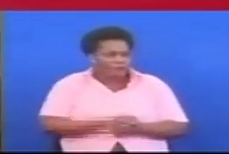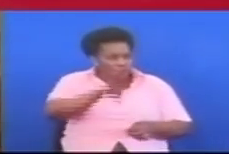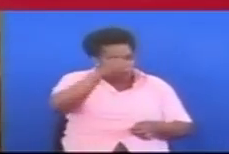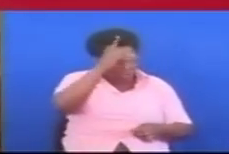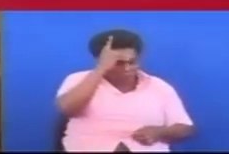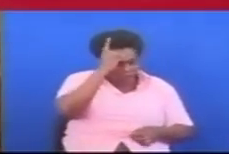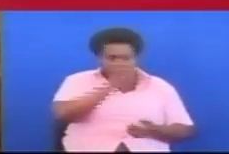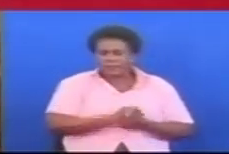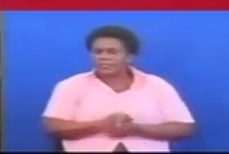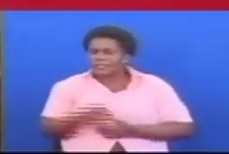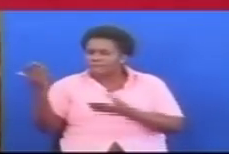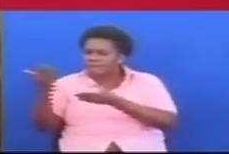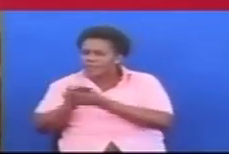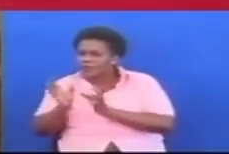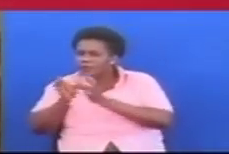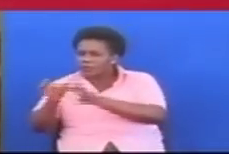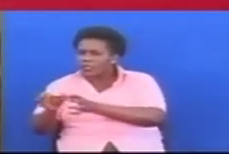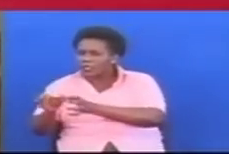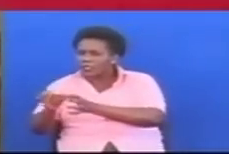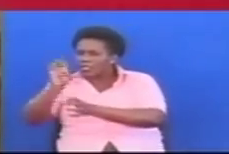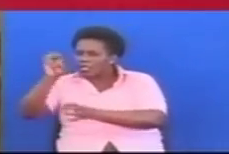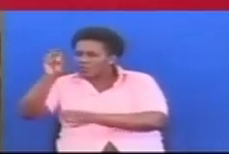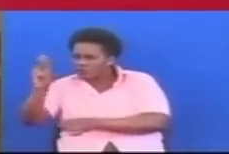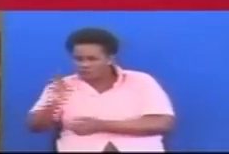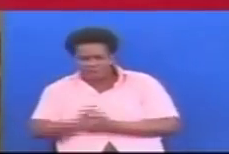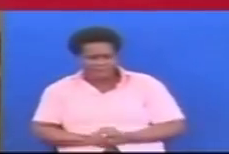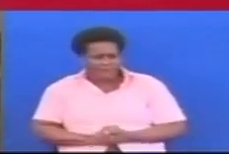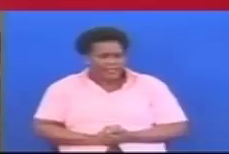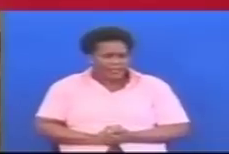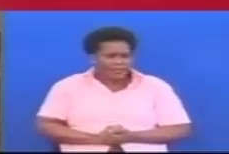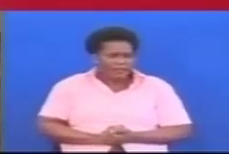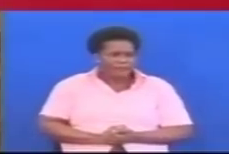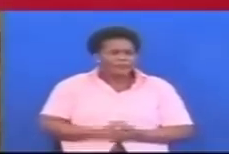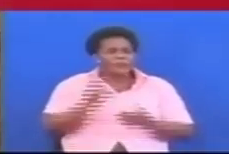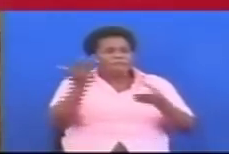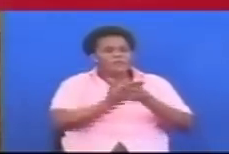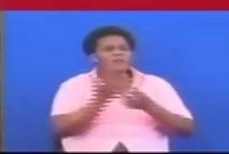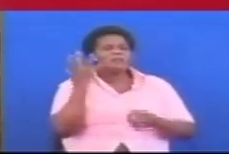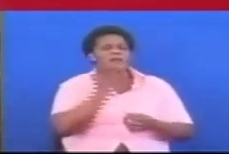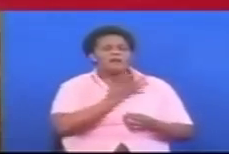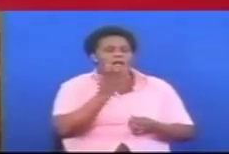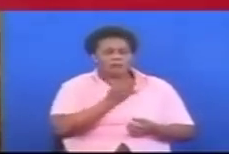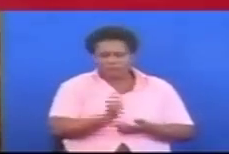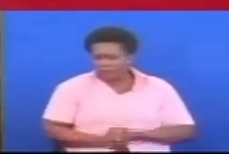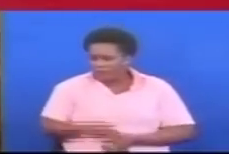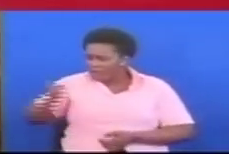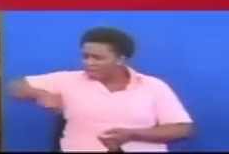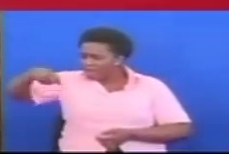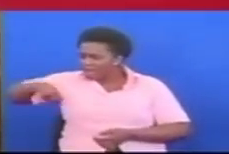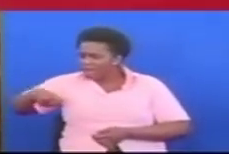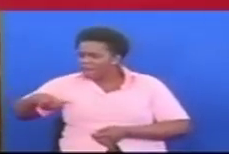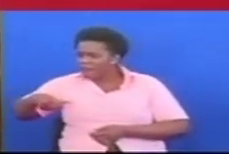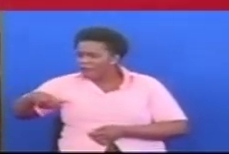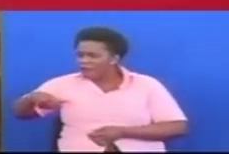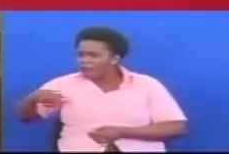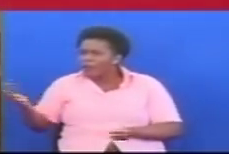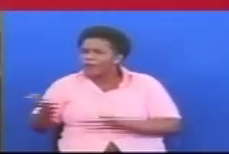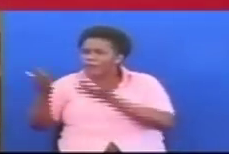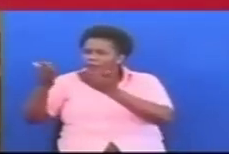Benki ya Uwekezaji ya Umoja wa Ulaya, Benki ya Kiarabu ya Maendeleo ya Afrika, Mfuko wa Maendeleo wa Nchi Zilizozalisha